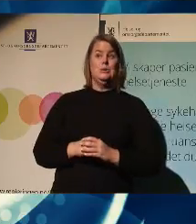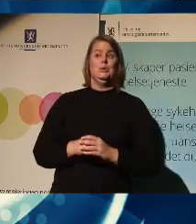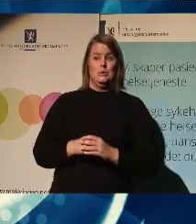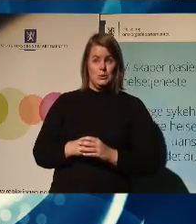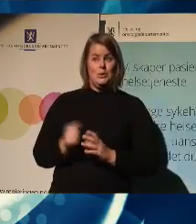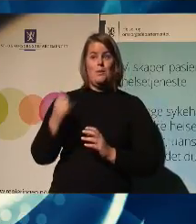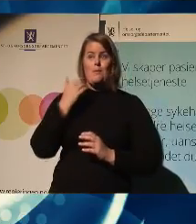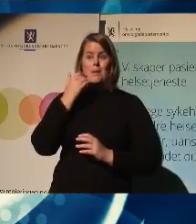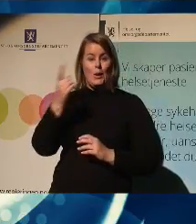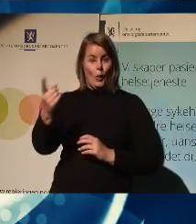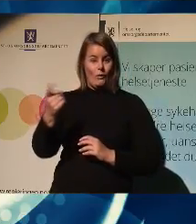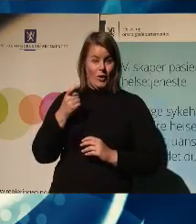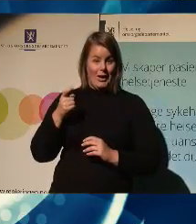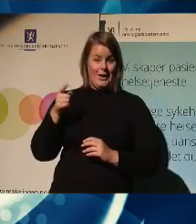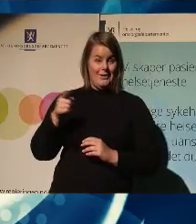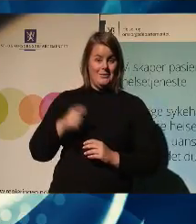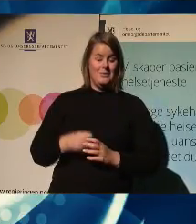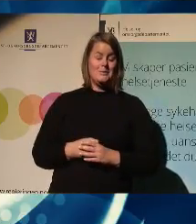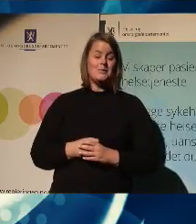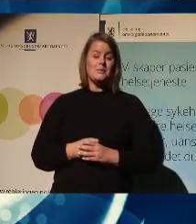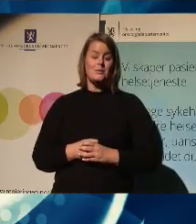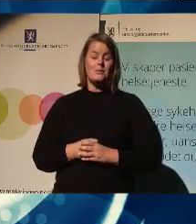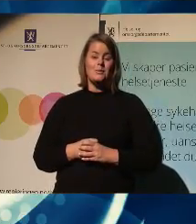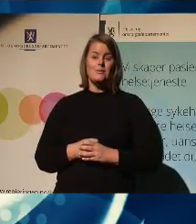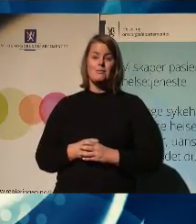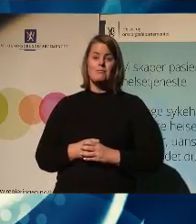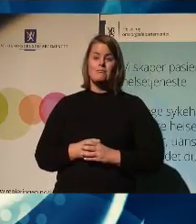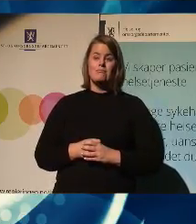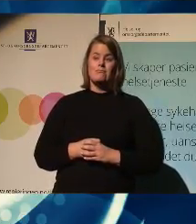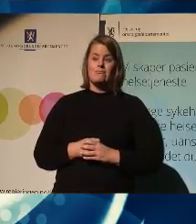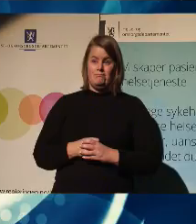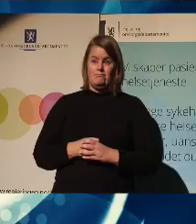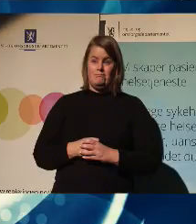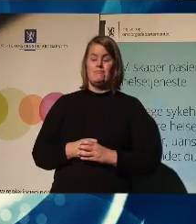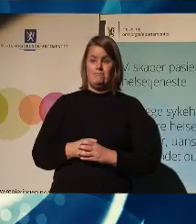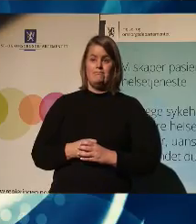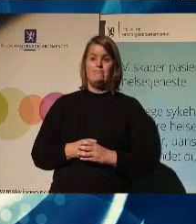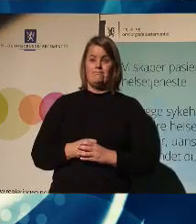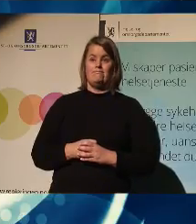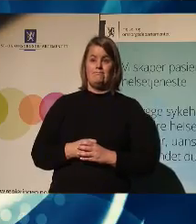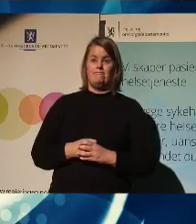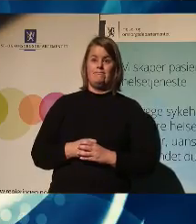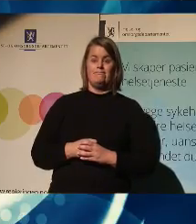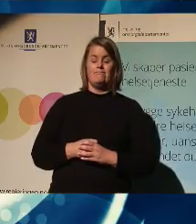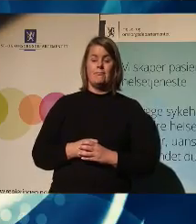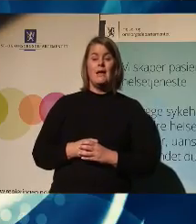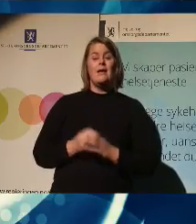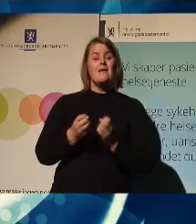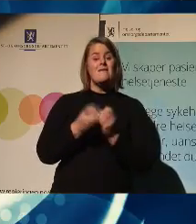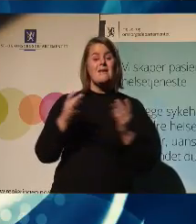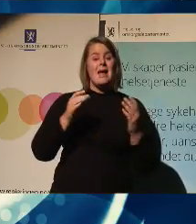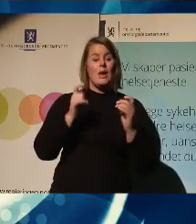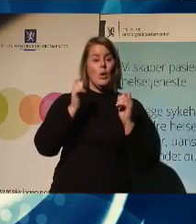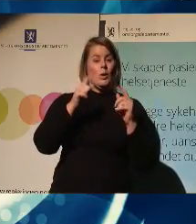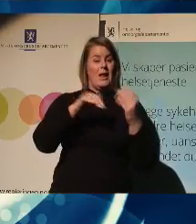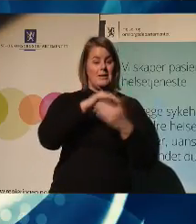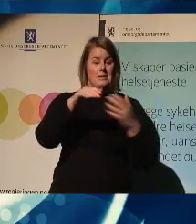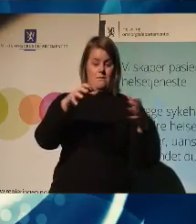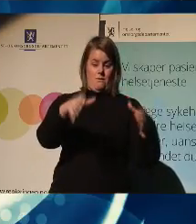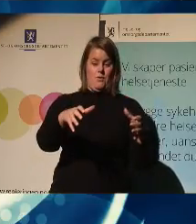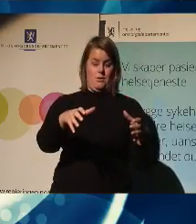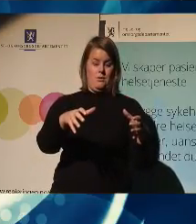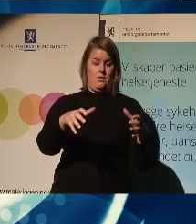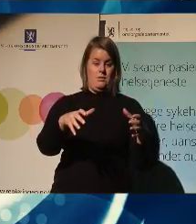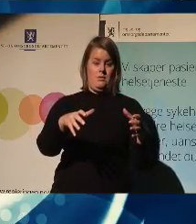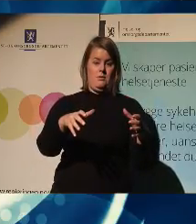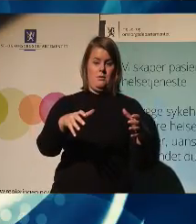utfordringer. Fordi det viser seg at i flerkulturelle samfunn så påvirkes man